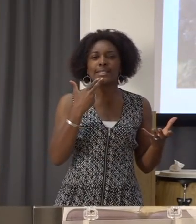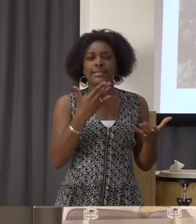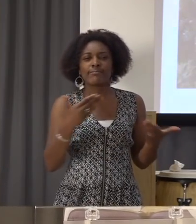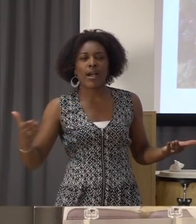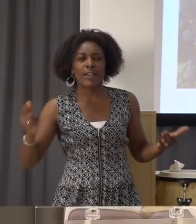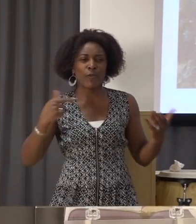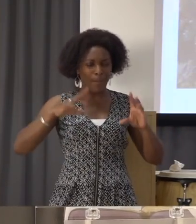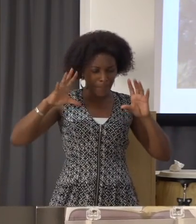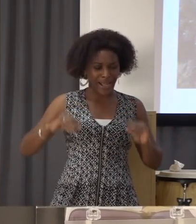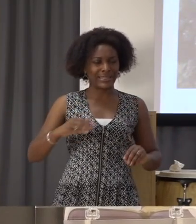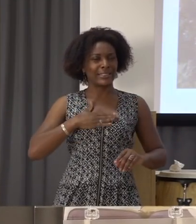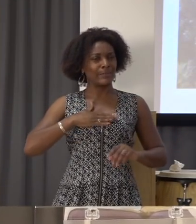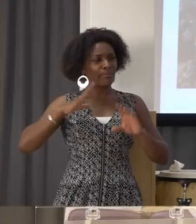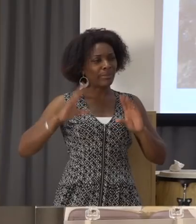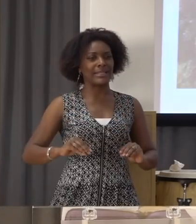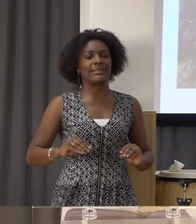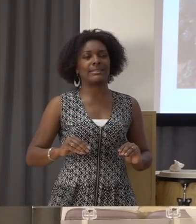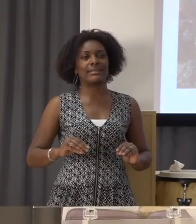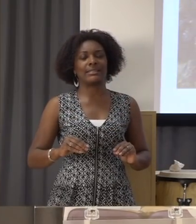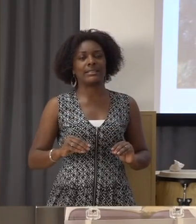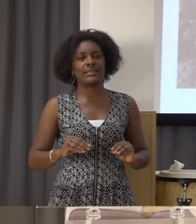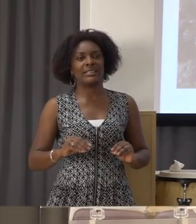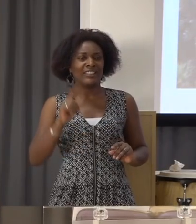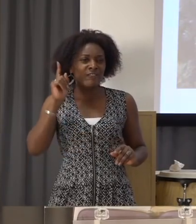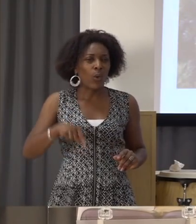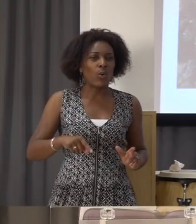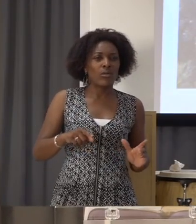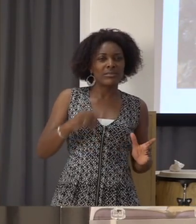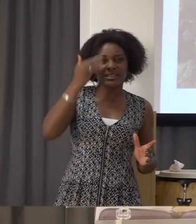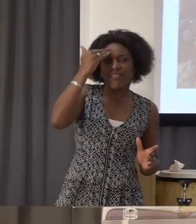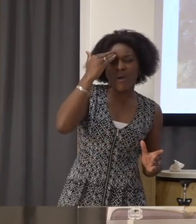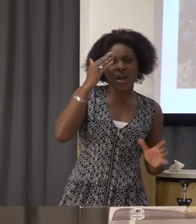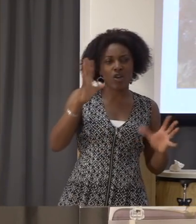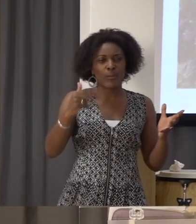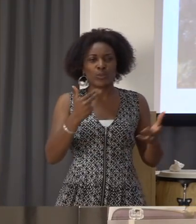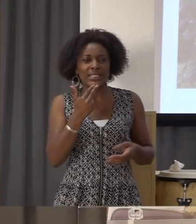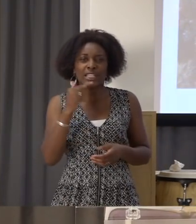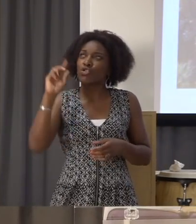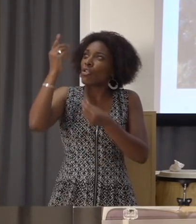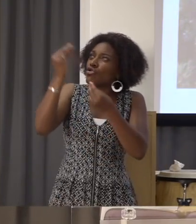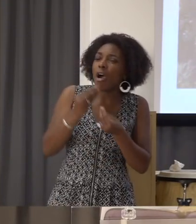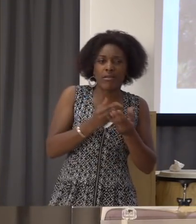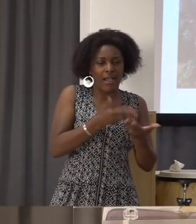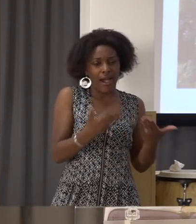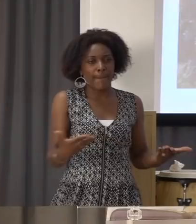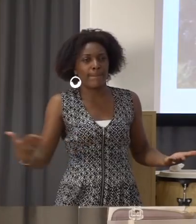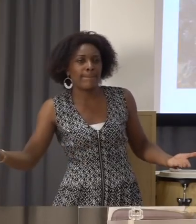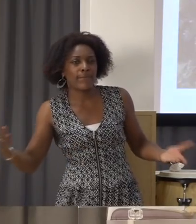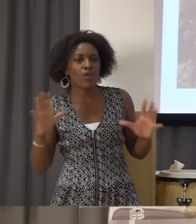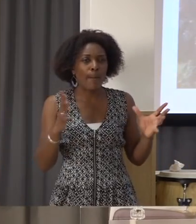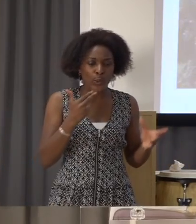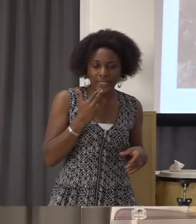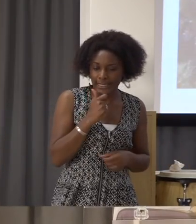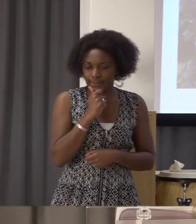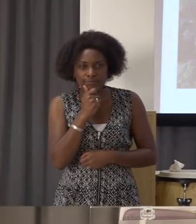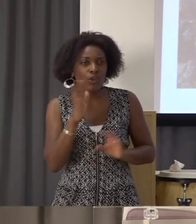se positionner. Il faut savoir utiliser les armes que Dieu nous a données.